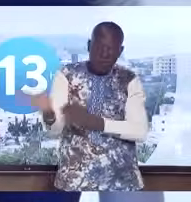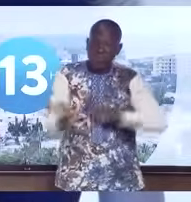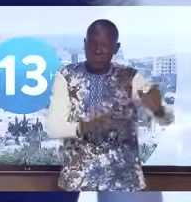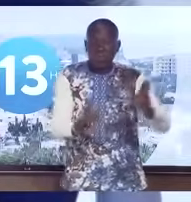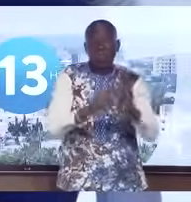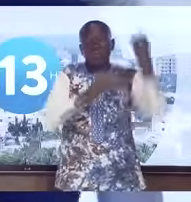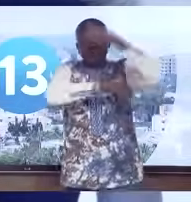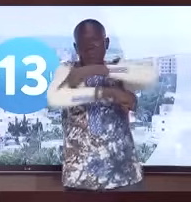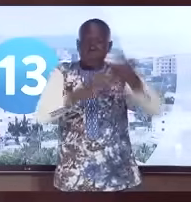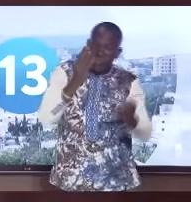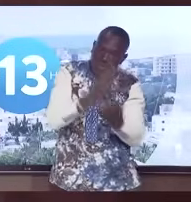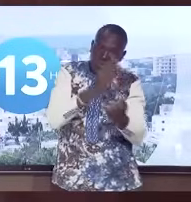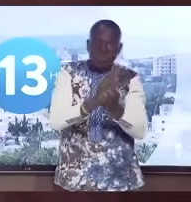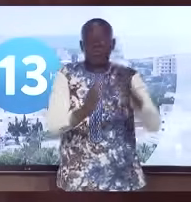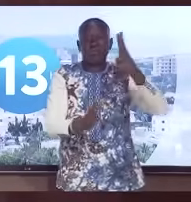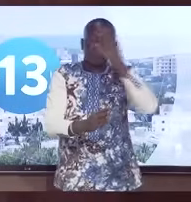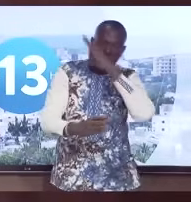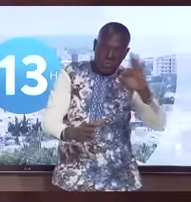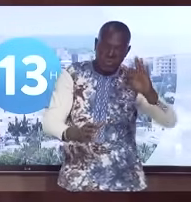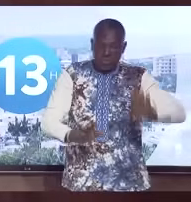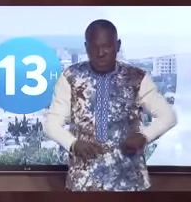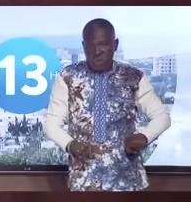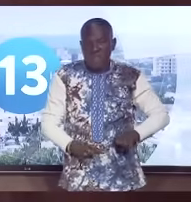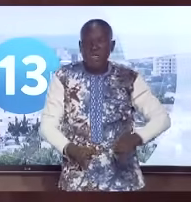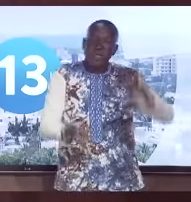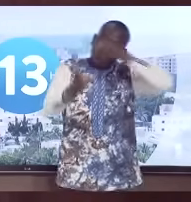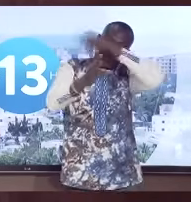journées économiques russo-burkinabés. Les